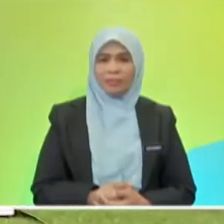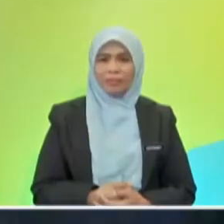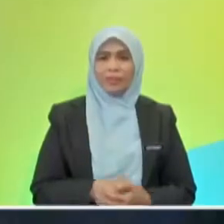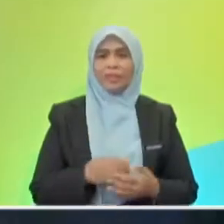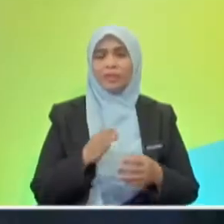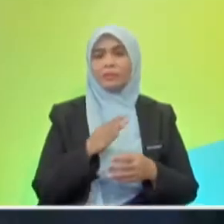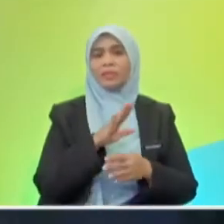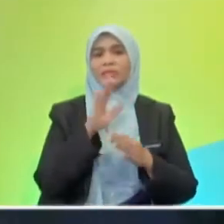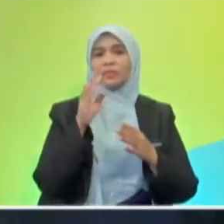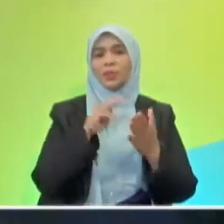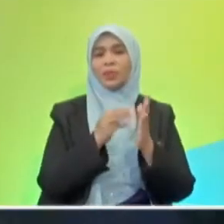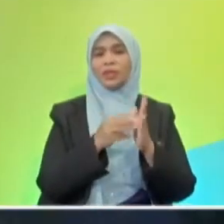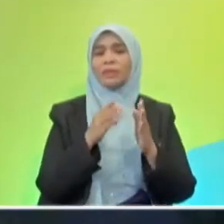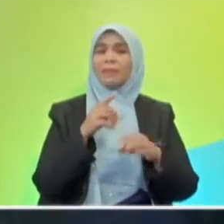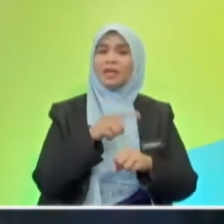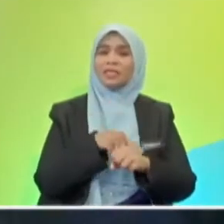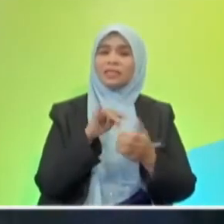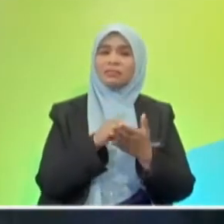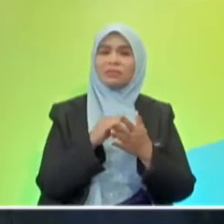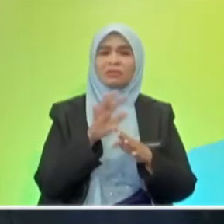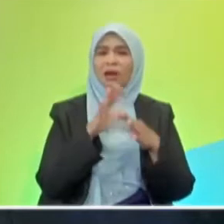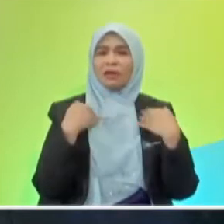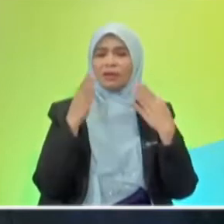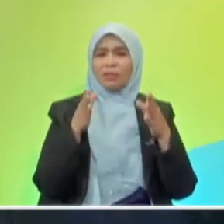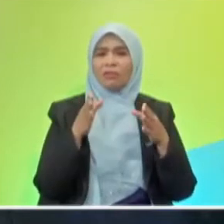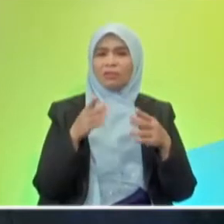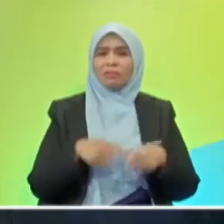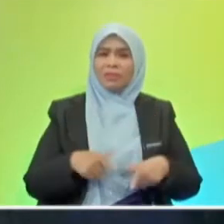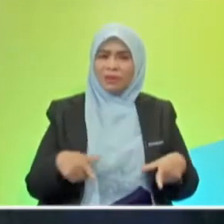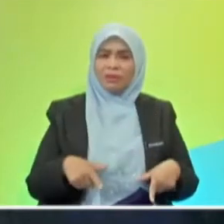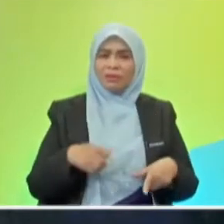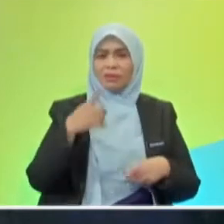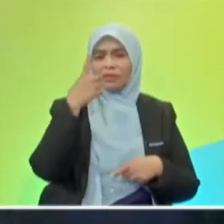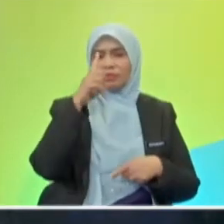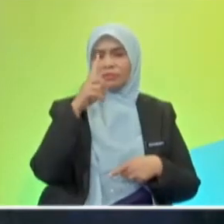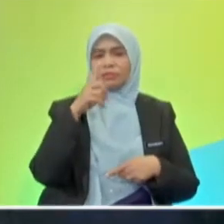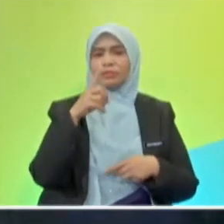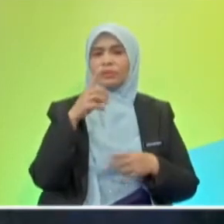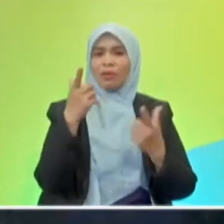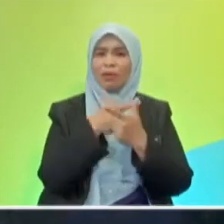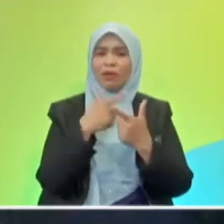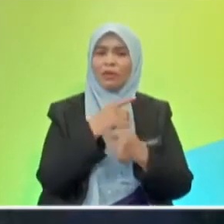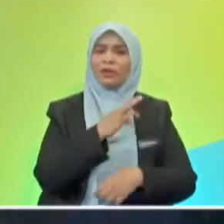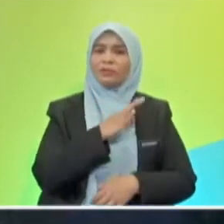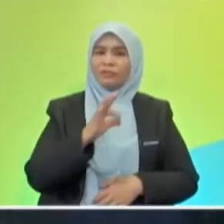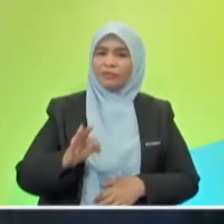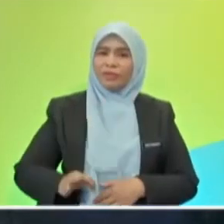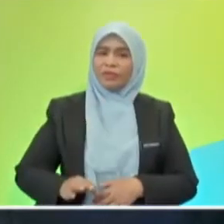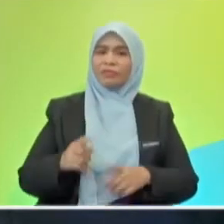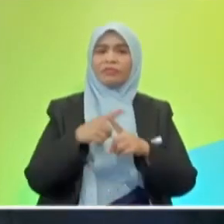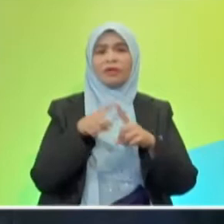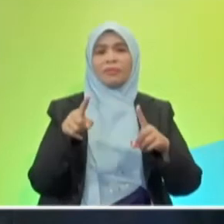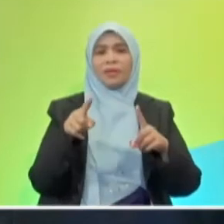berani menentang menentang Firaun yang cukup hebat yang terkenal dengan kuasa-nya daripada ketika itu Nabi